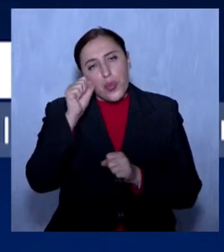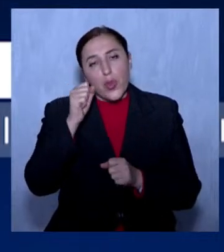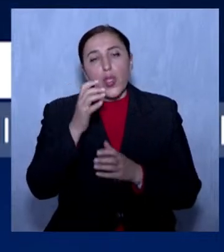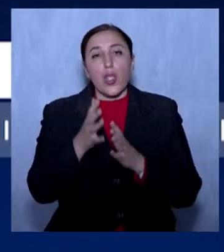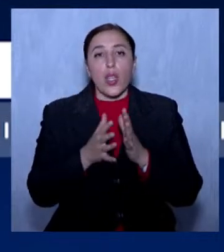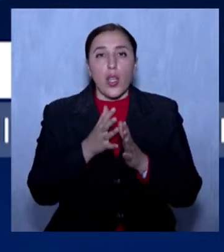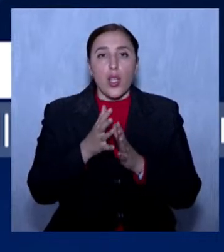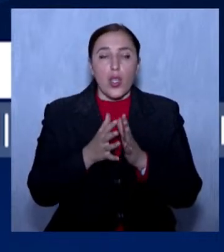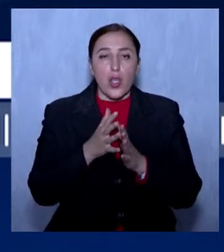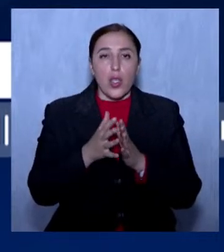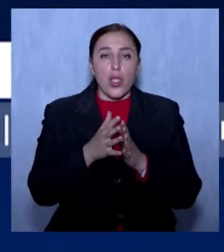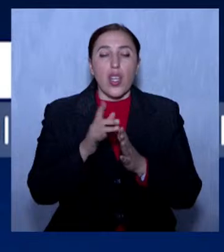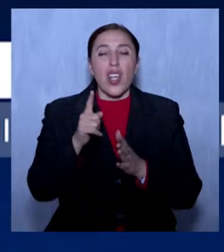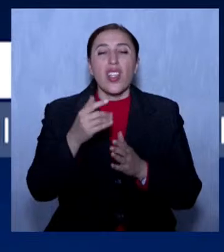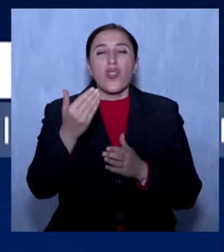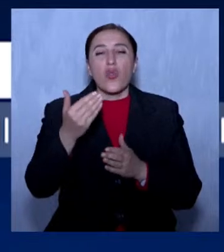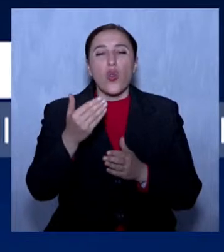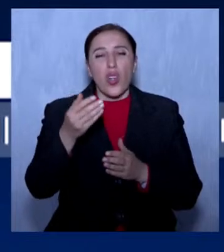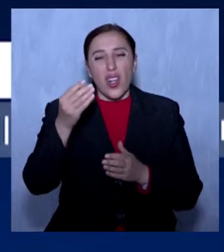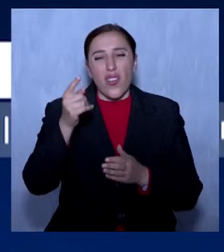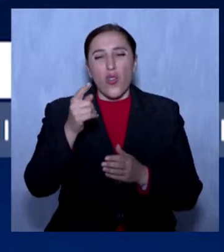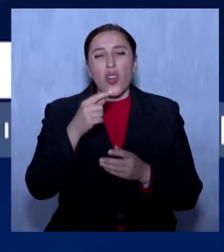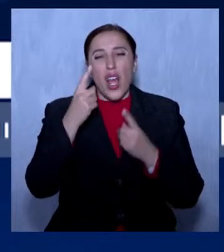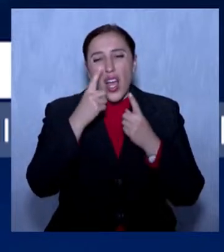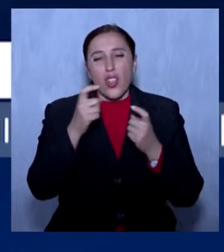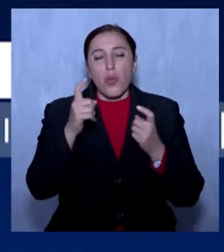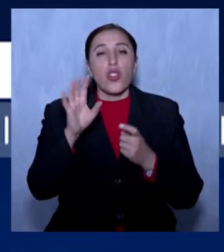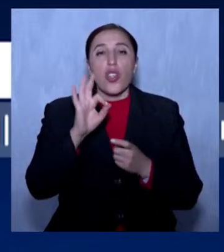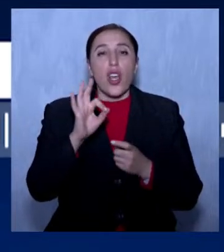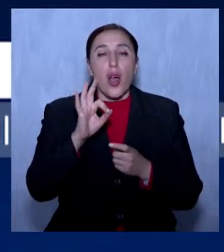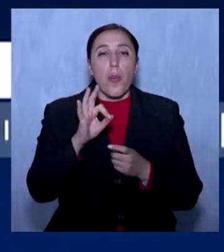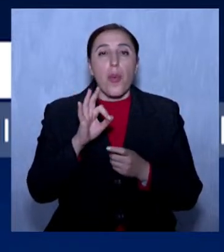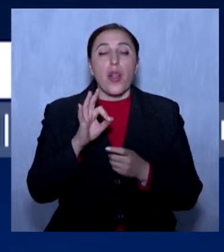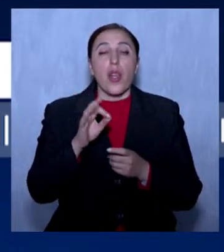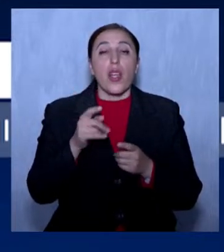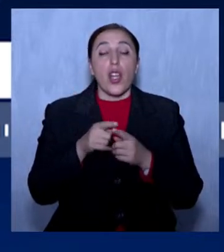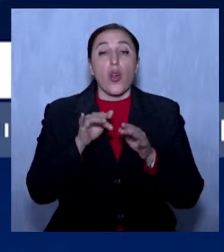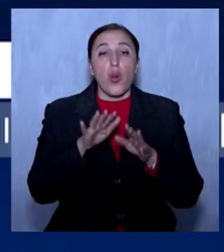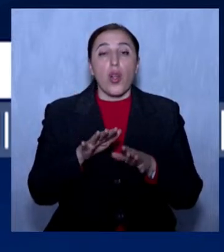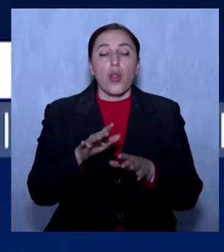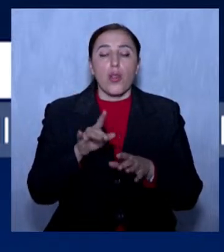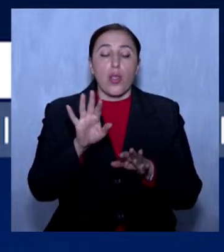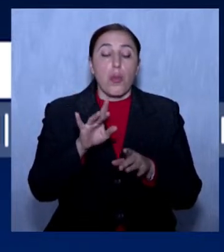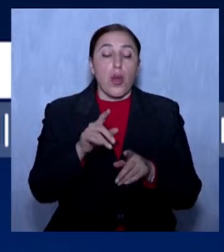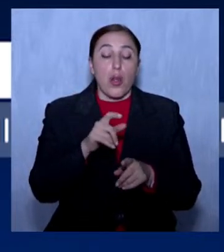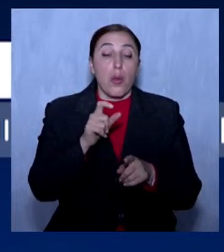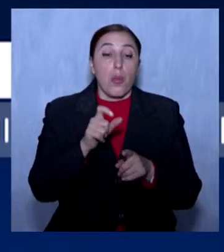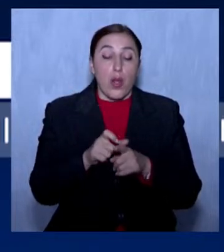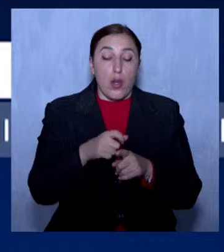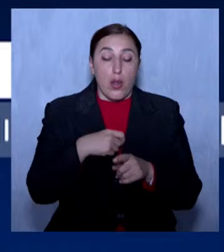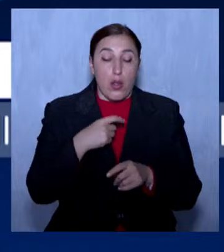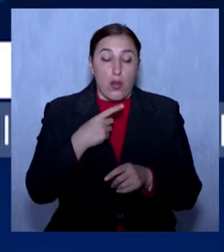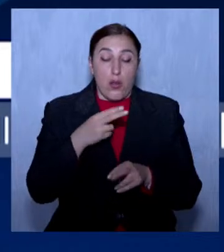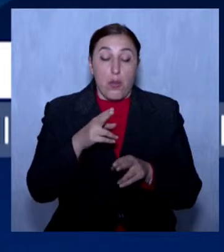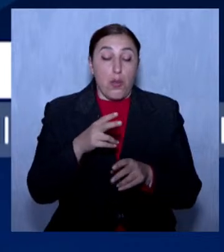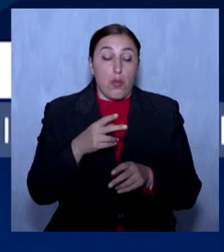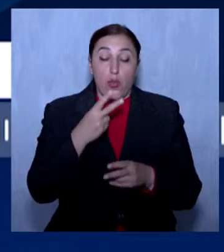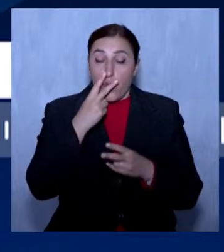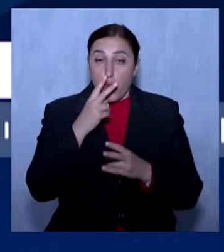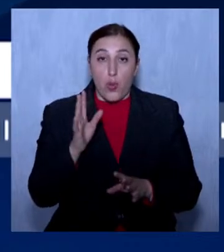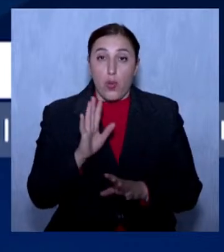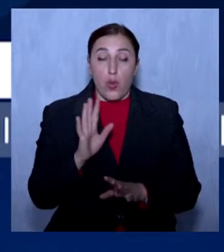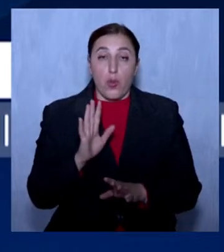կողմից մատնանշացնե, մինչ այսօր ես չեմ հանդիպել այս քրեական գործը